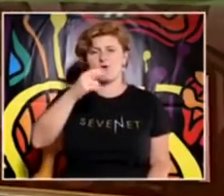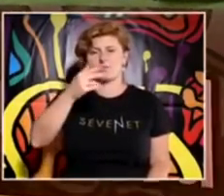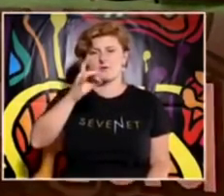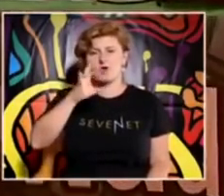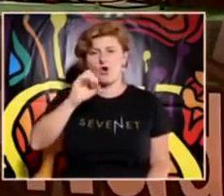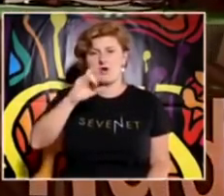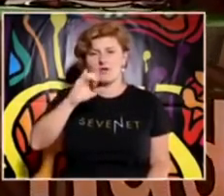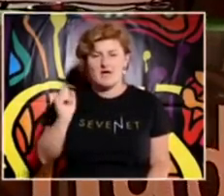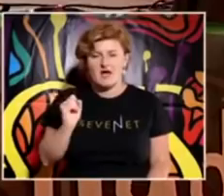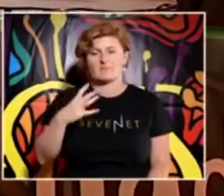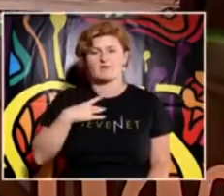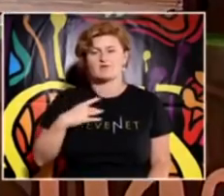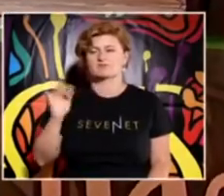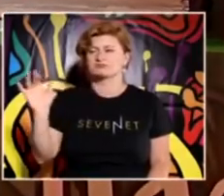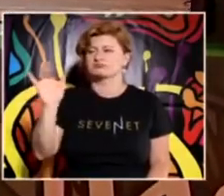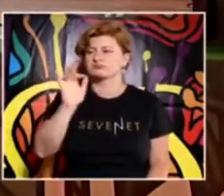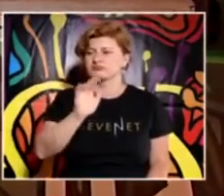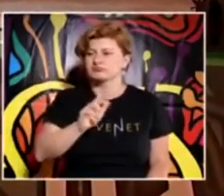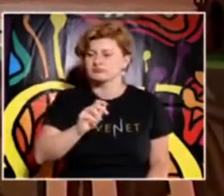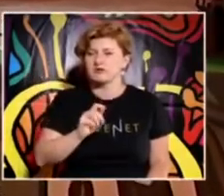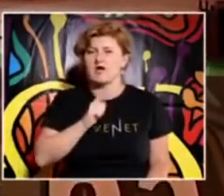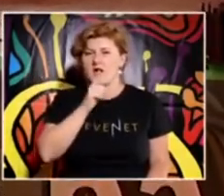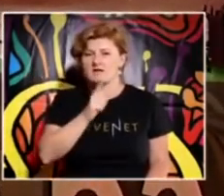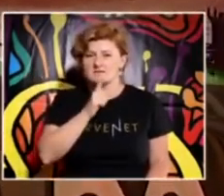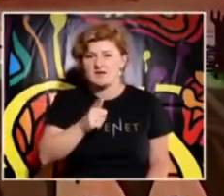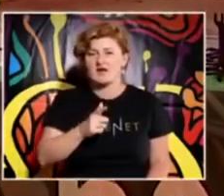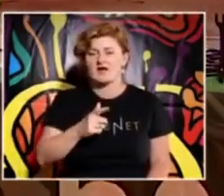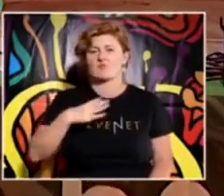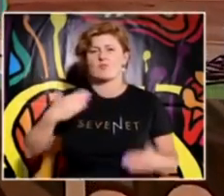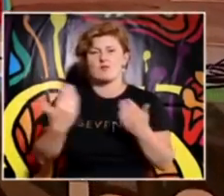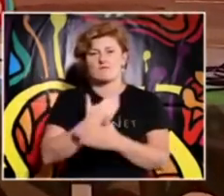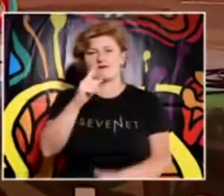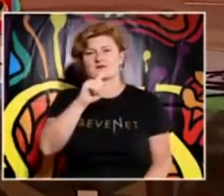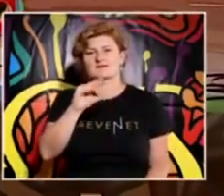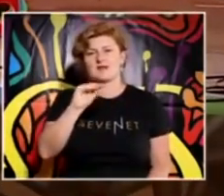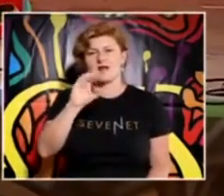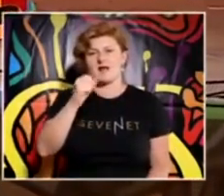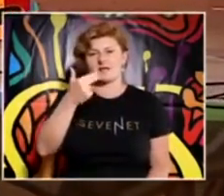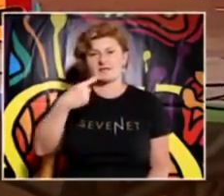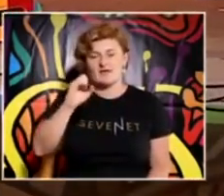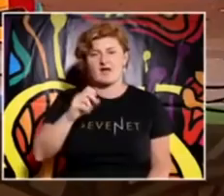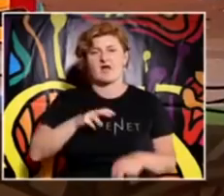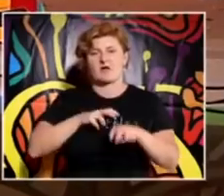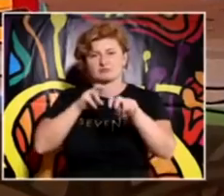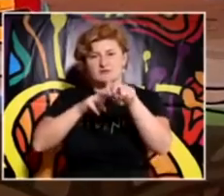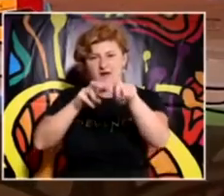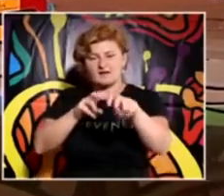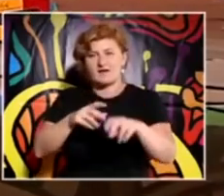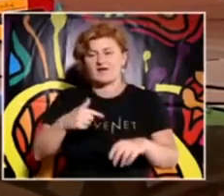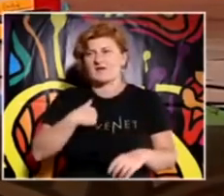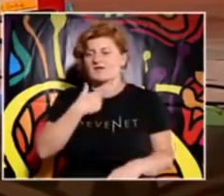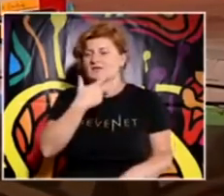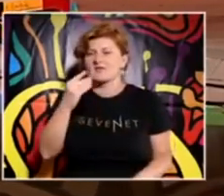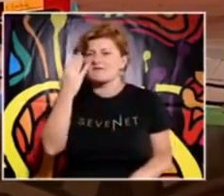naszą wycieczkę, w sumie to podróż życia w Nowej Zelandii i Australii. I nie wyobrażamy sobie w ogóle wyruszyć na